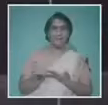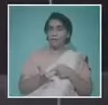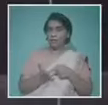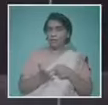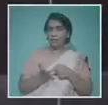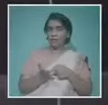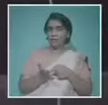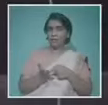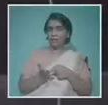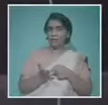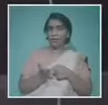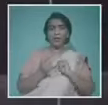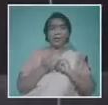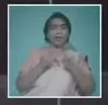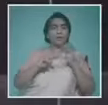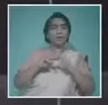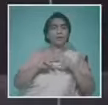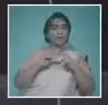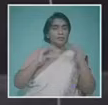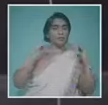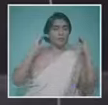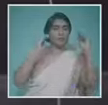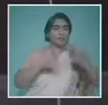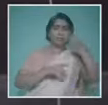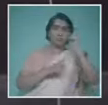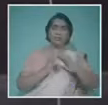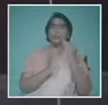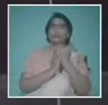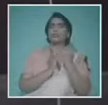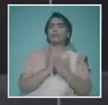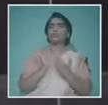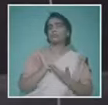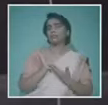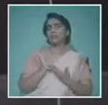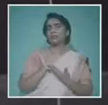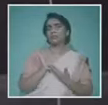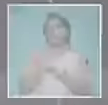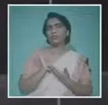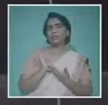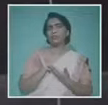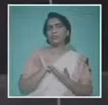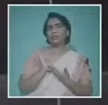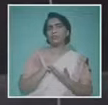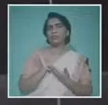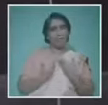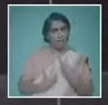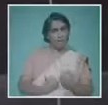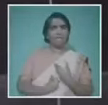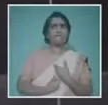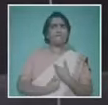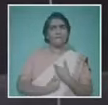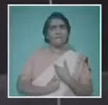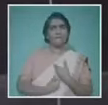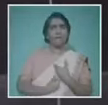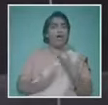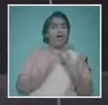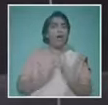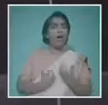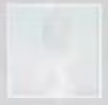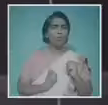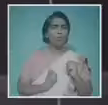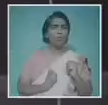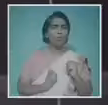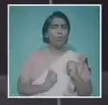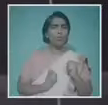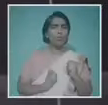තමයි මේ ස්ටාෆ් ලෙවල් ඇග්‍රීමන්ට් එකේ එකඟ වෙච්ච මේ කාරණා ටික. හරියටම. ඒක අපි ගාව තියෙනවා. අපි ගාව කොහොමද මෙතනට මේක